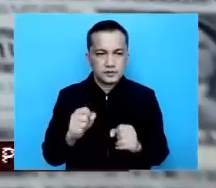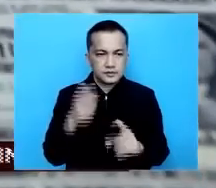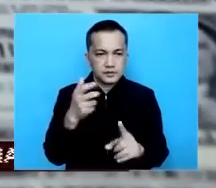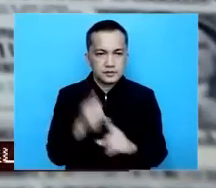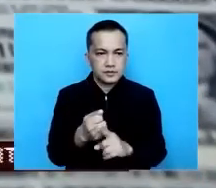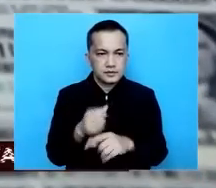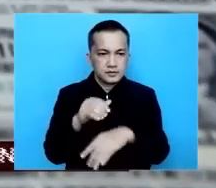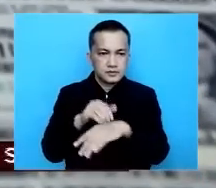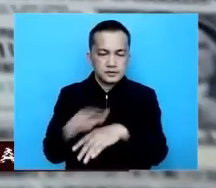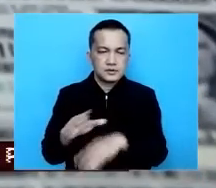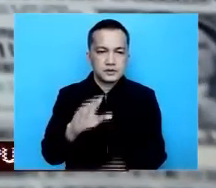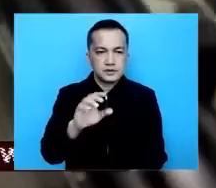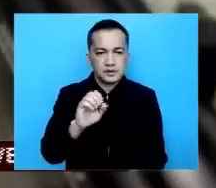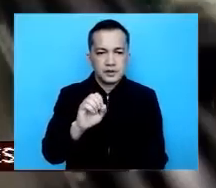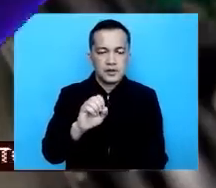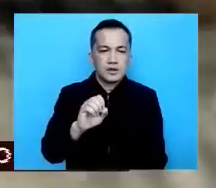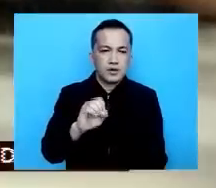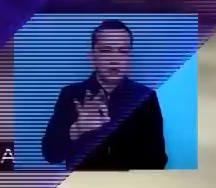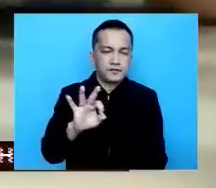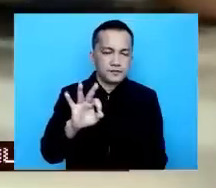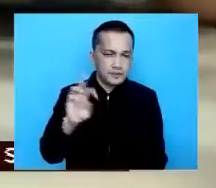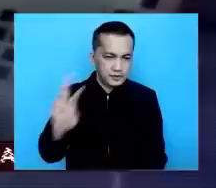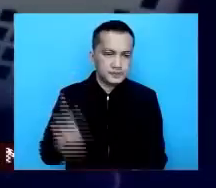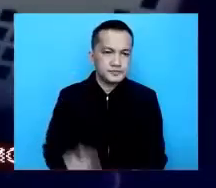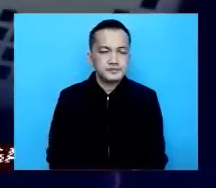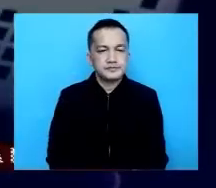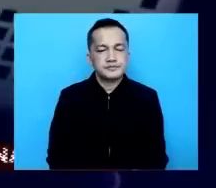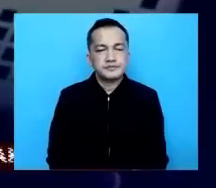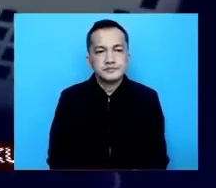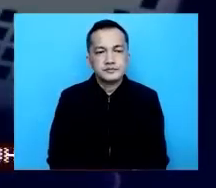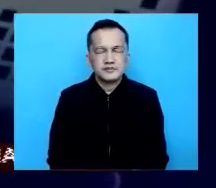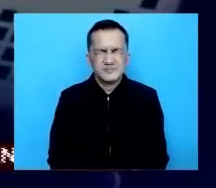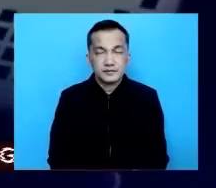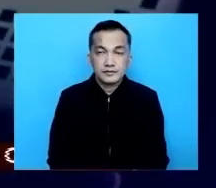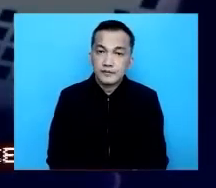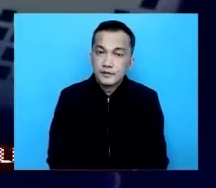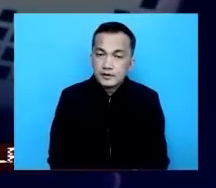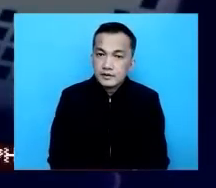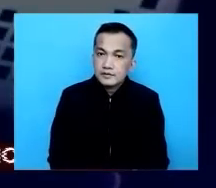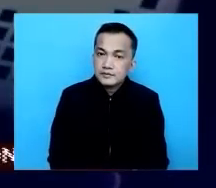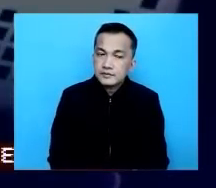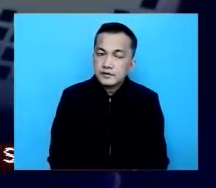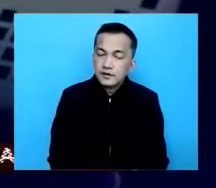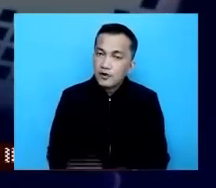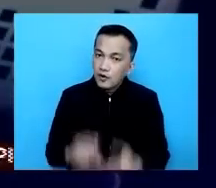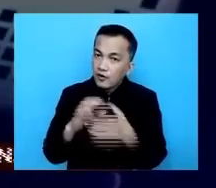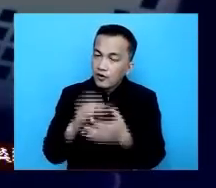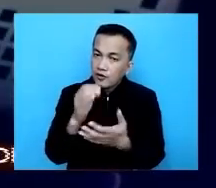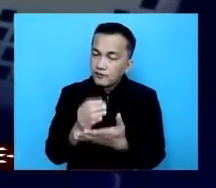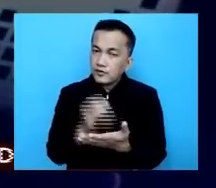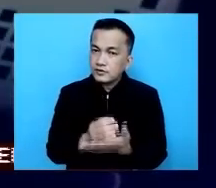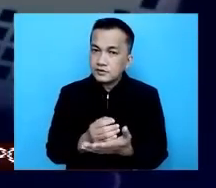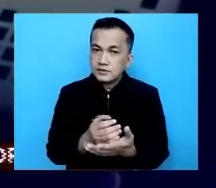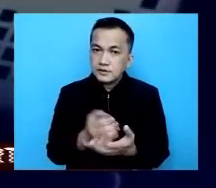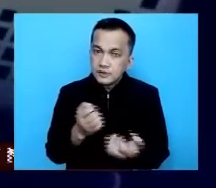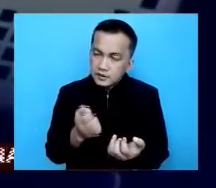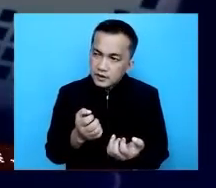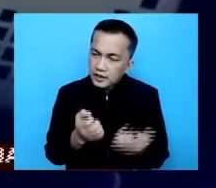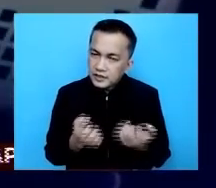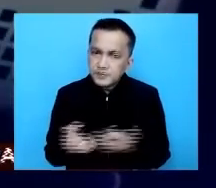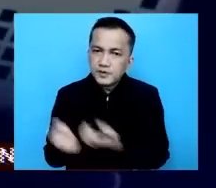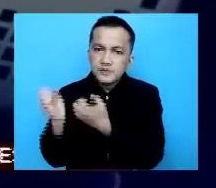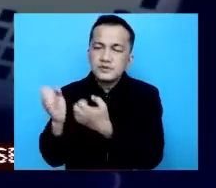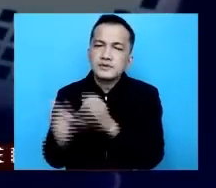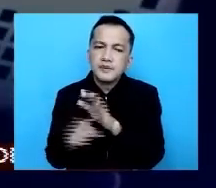padala ng mga overseas workers. Ang impact sa atin nun, siyempre yung exports natin, medyo magbabagal